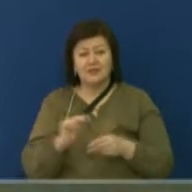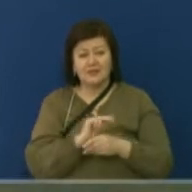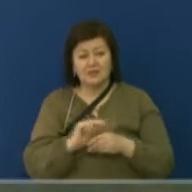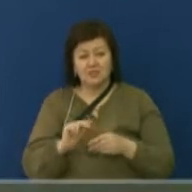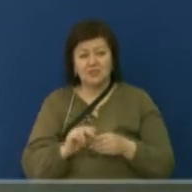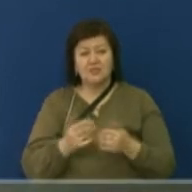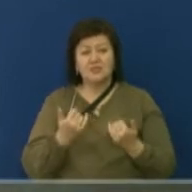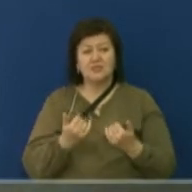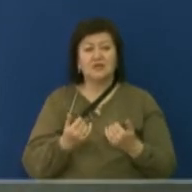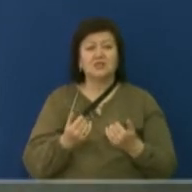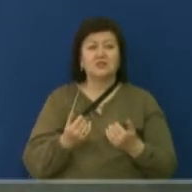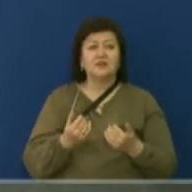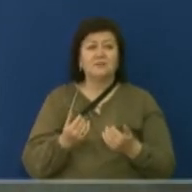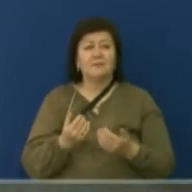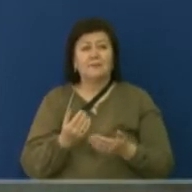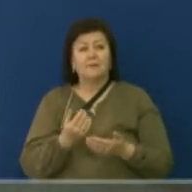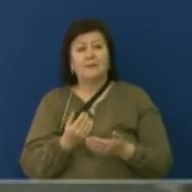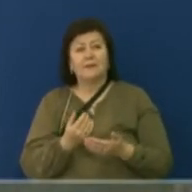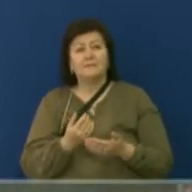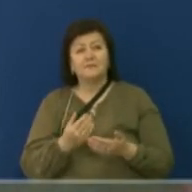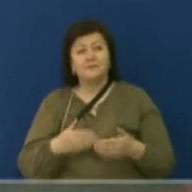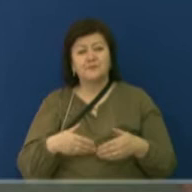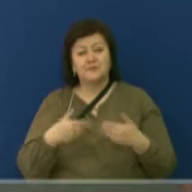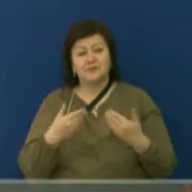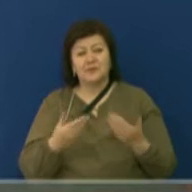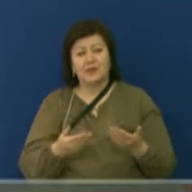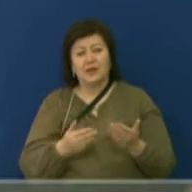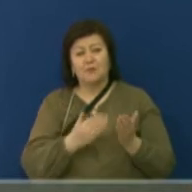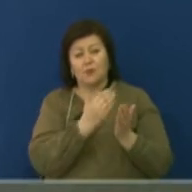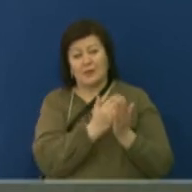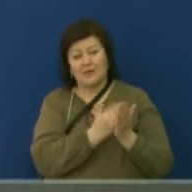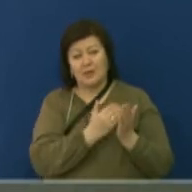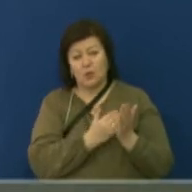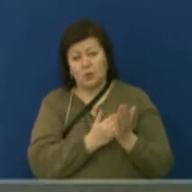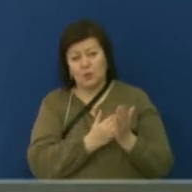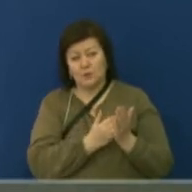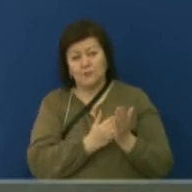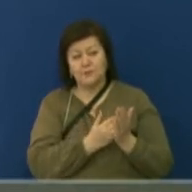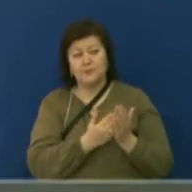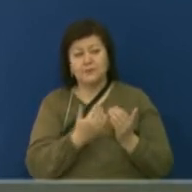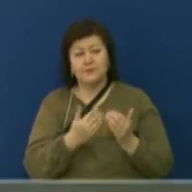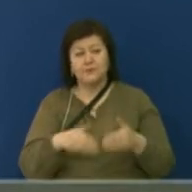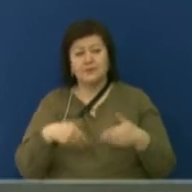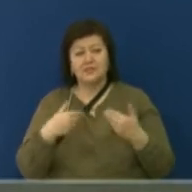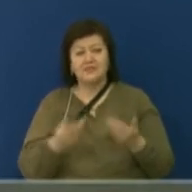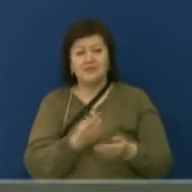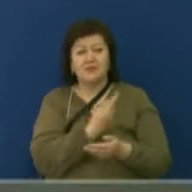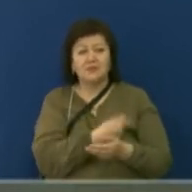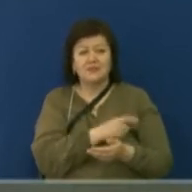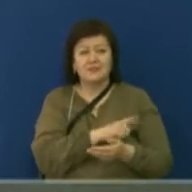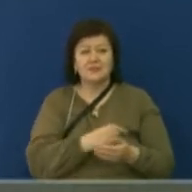также соответствие лечения протоколам стандарта и порядок предоставления медицинских